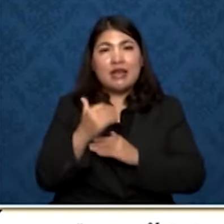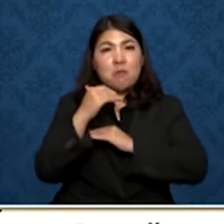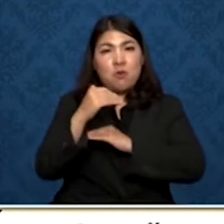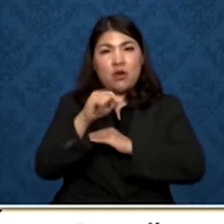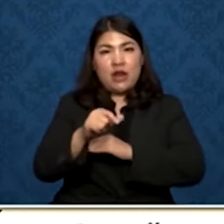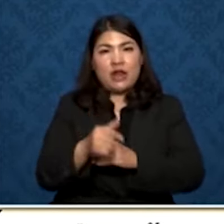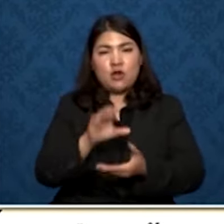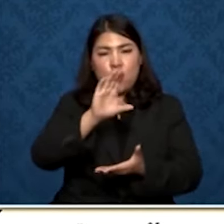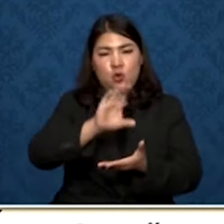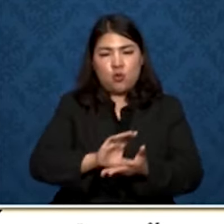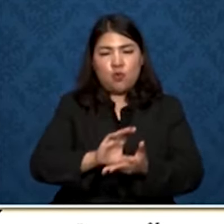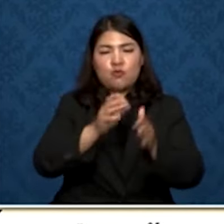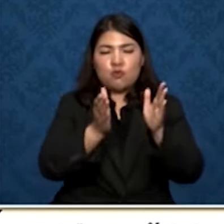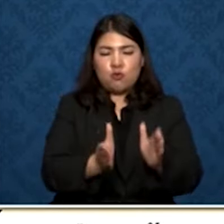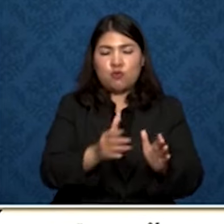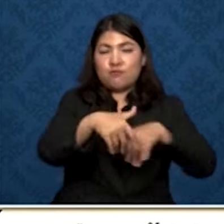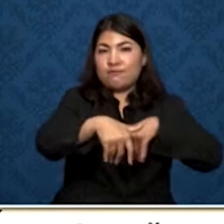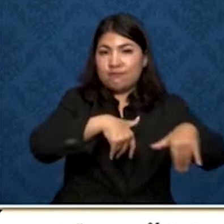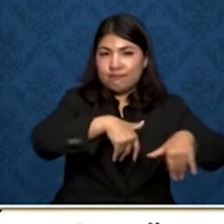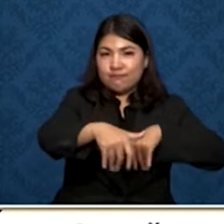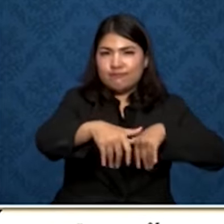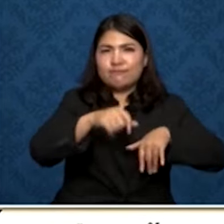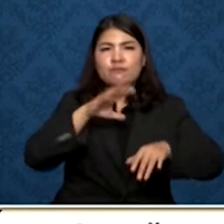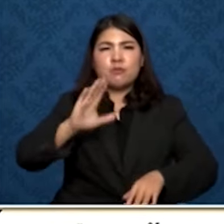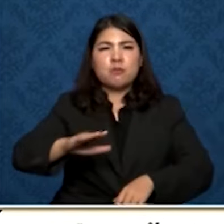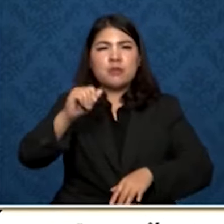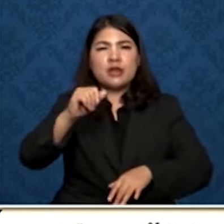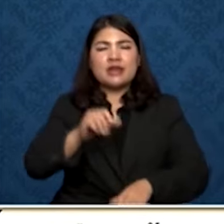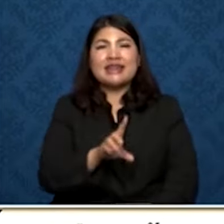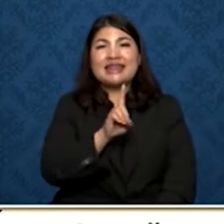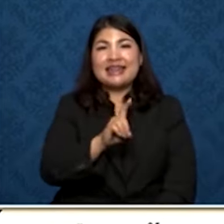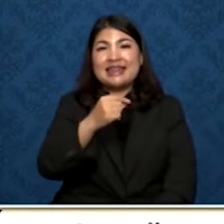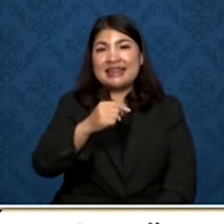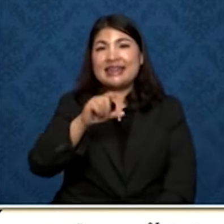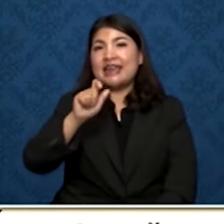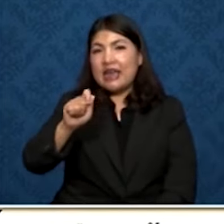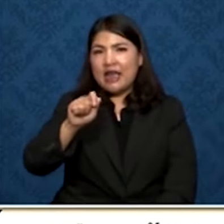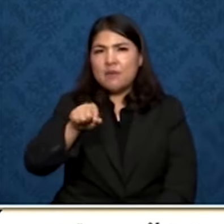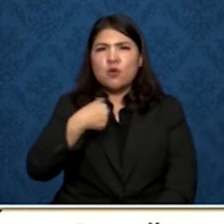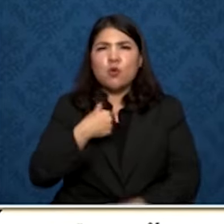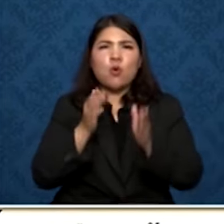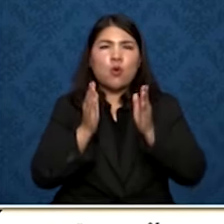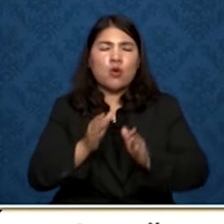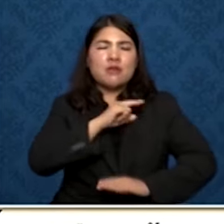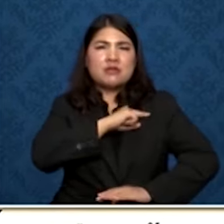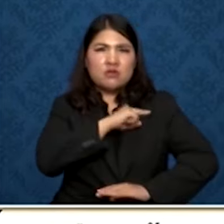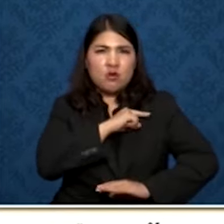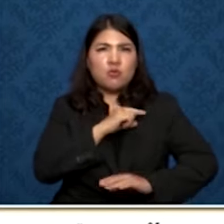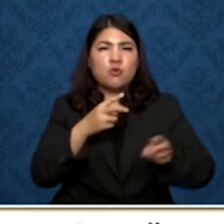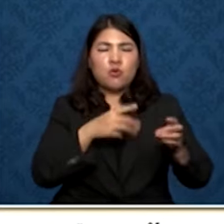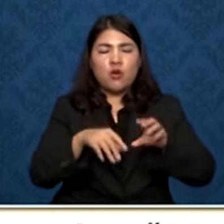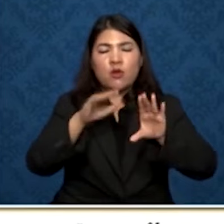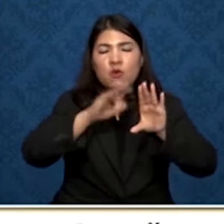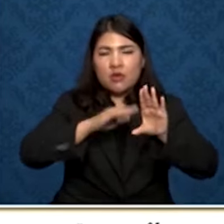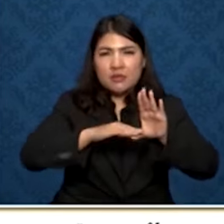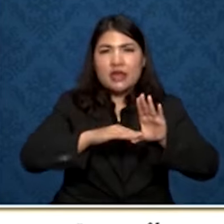ทุนหมู่บ้านนะครับและชุมชุเมืองแ่นชาติ และ DGA เป็คนลปิดชอบในการทำระบบลงหเบียรและปเทรา